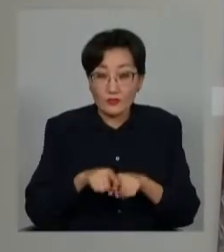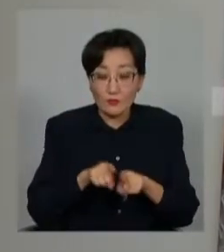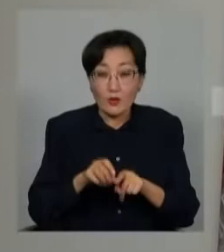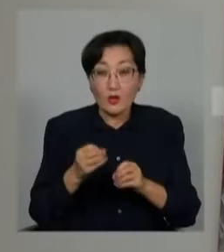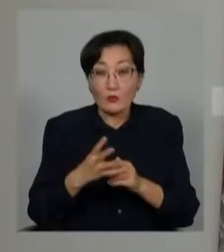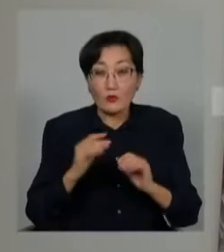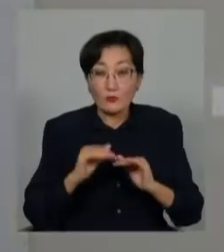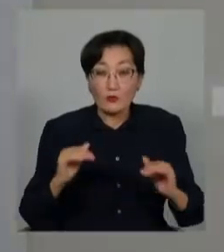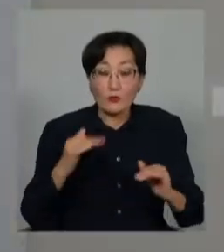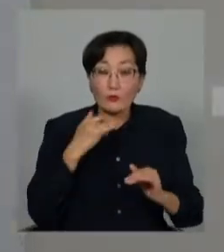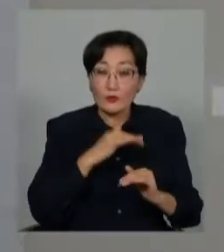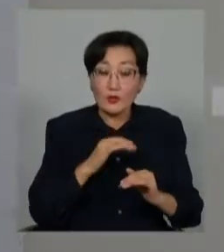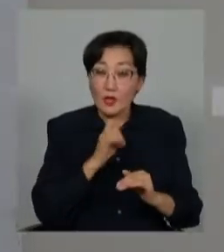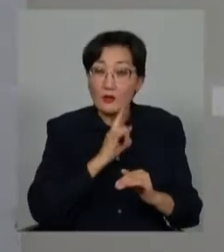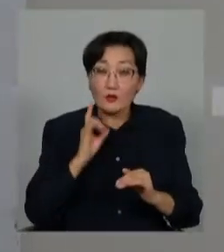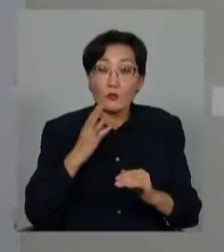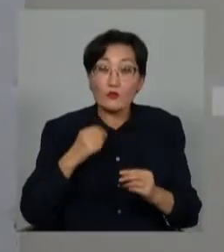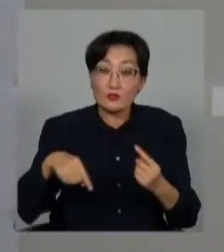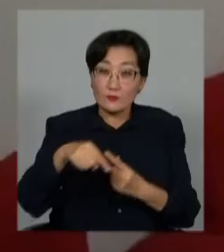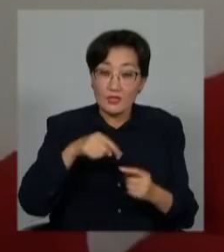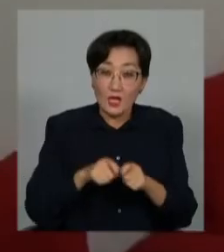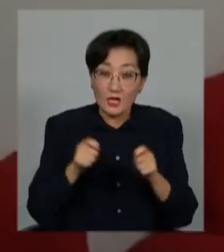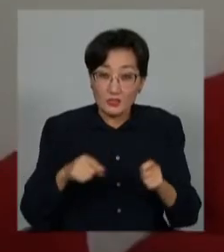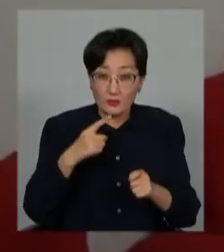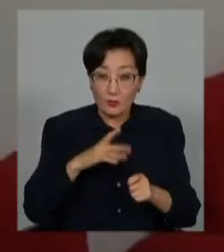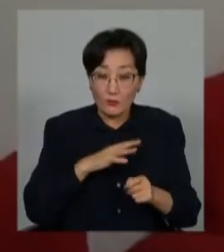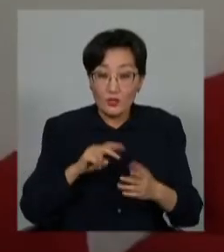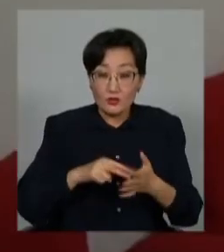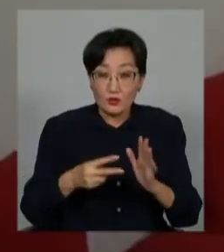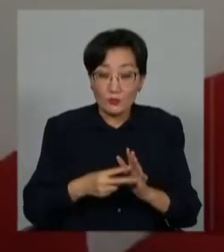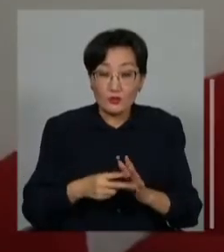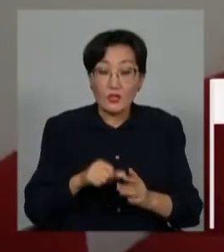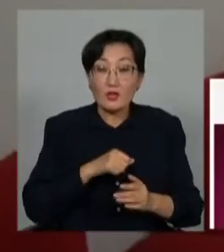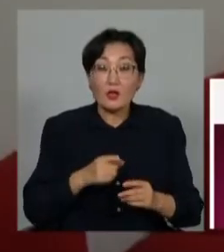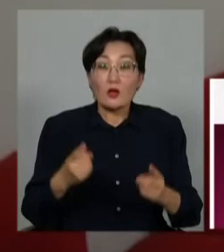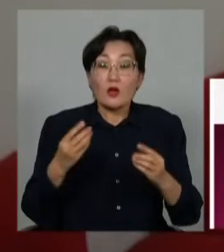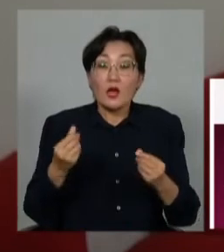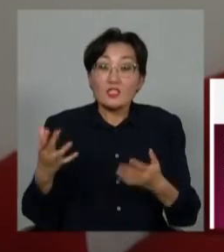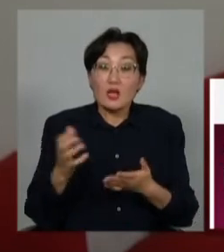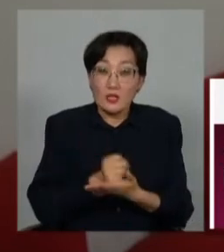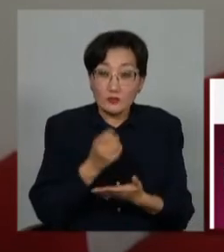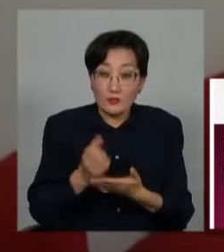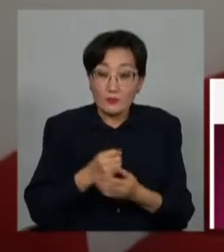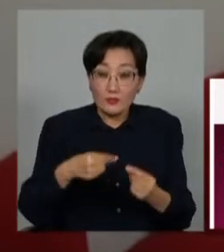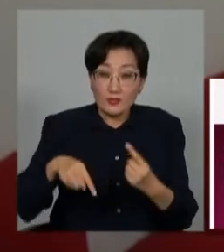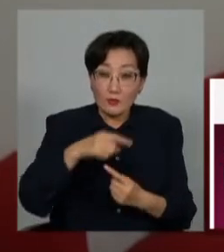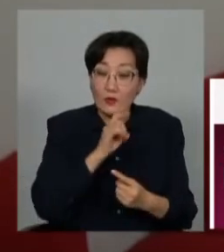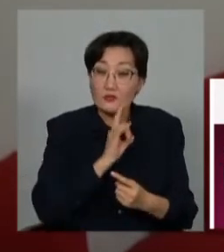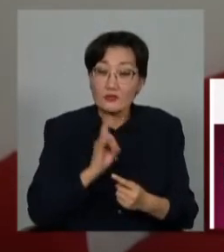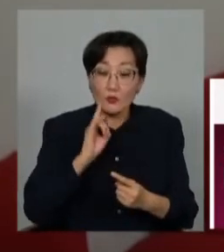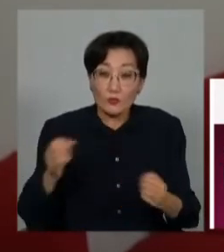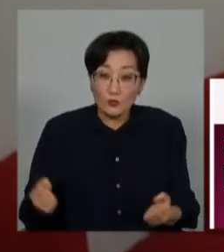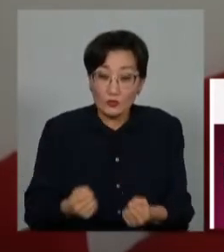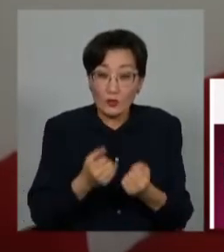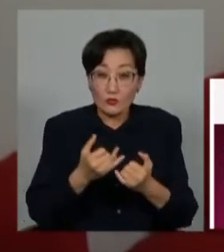14 көп балалы ана өз кәсібін ашқанын айтады. Жоспарымыз осы өздері үлкен грантты алған кәсіпкер аналарымызға